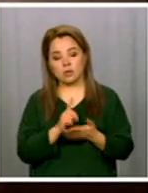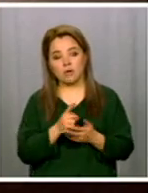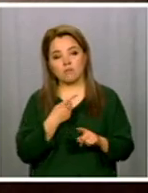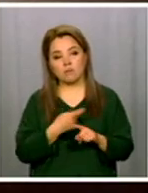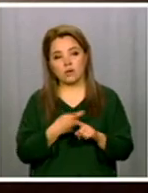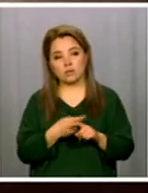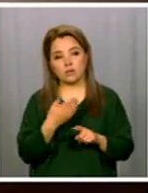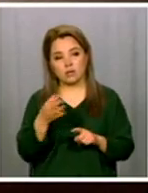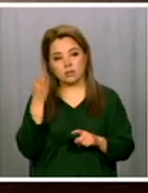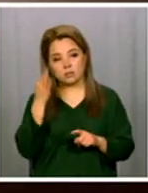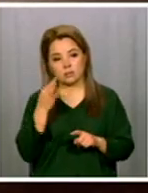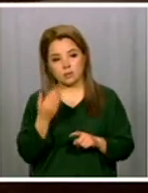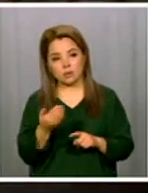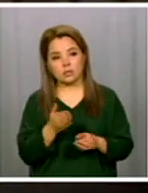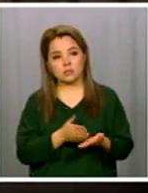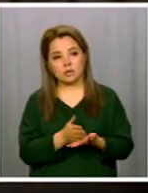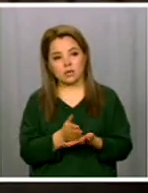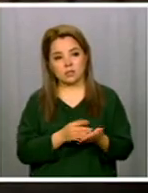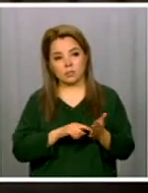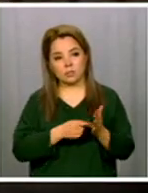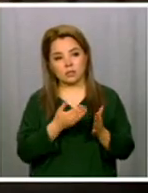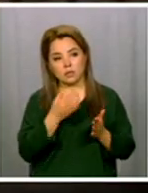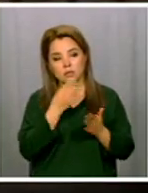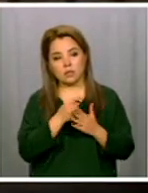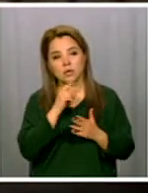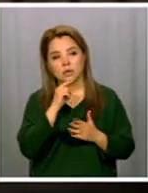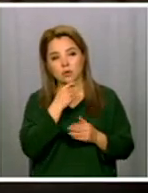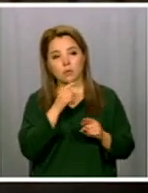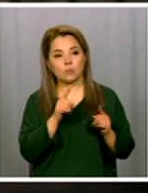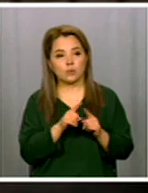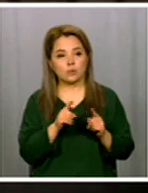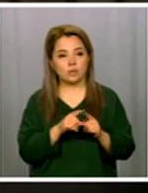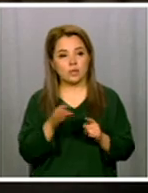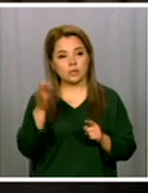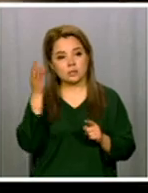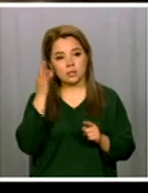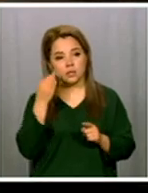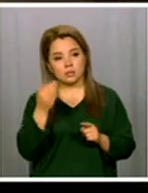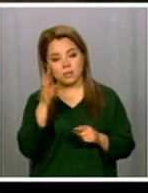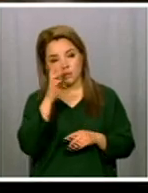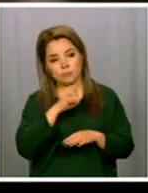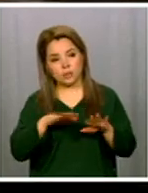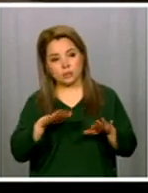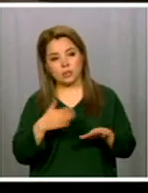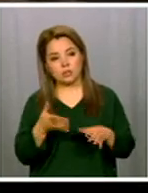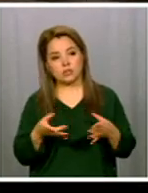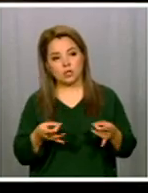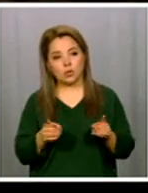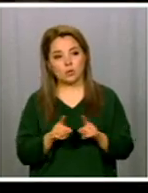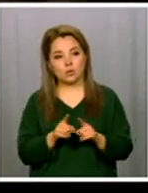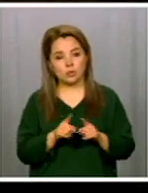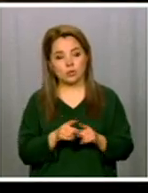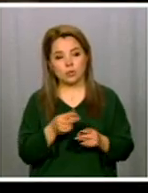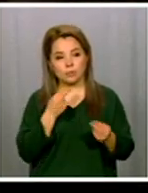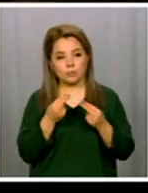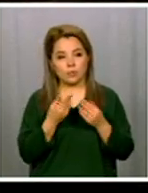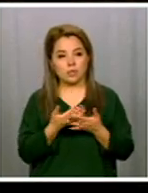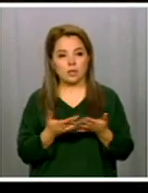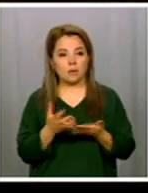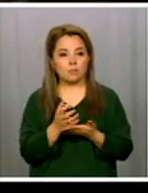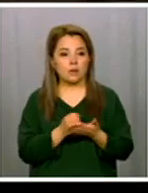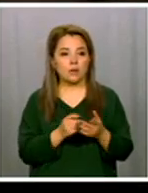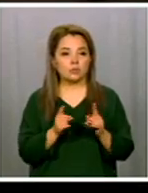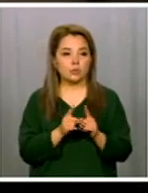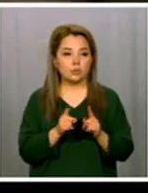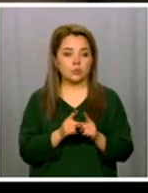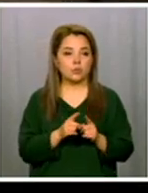негізгі мақсатының саяси және экономикалық астары болды. Германия империясы шикізат үшін азық-түлік базасы ретінде